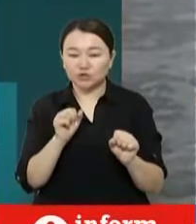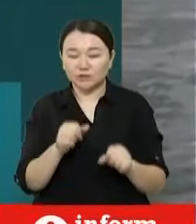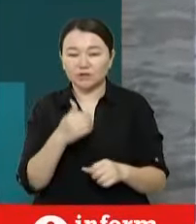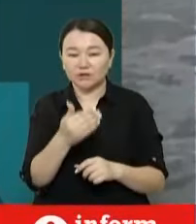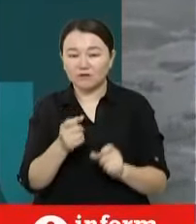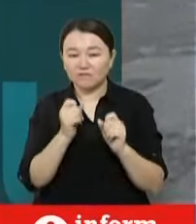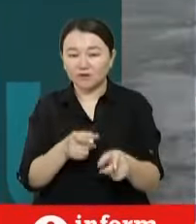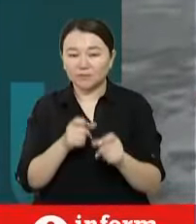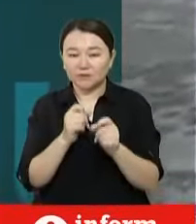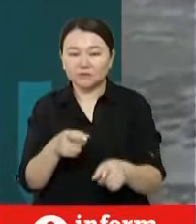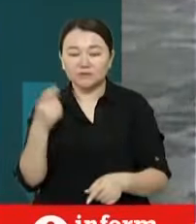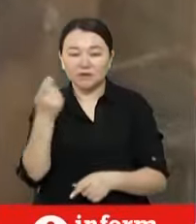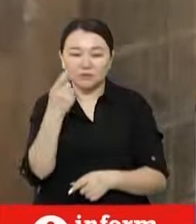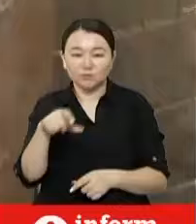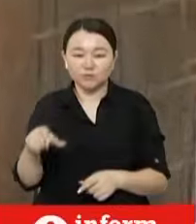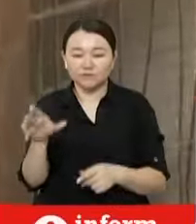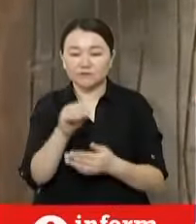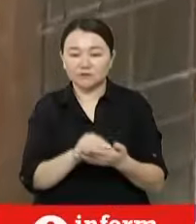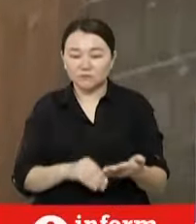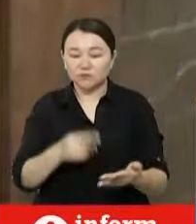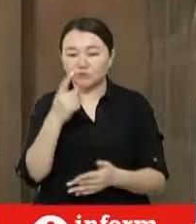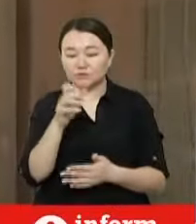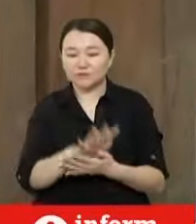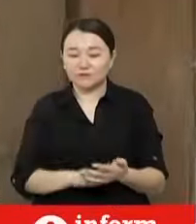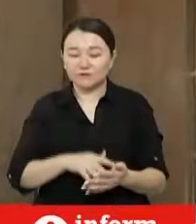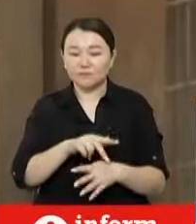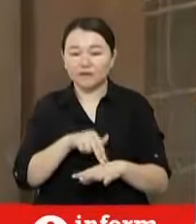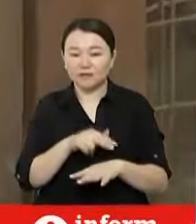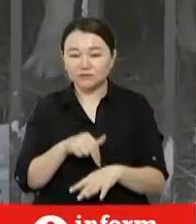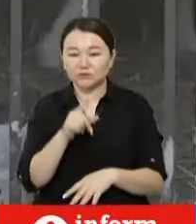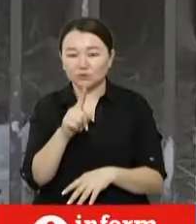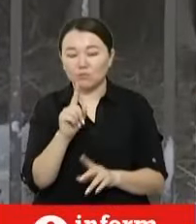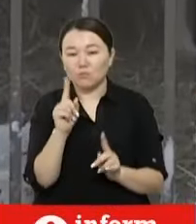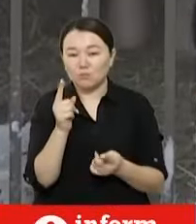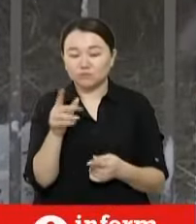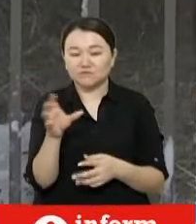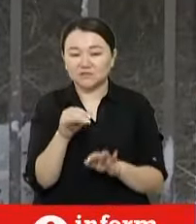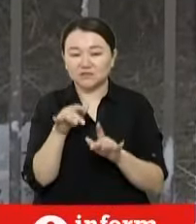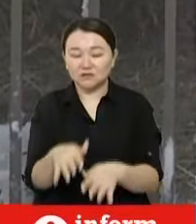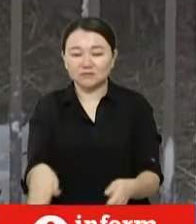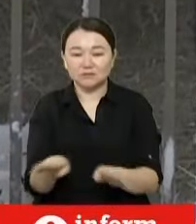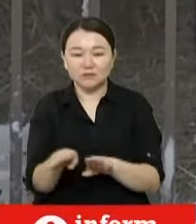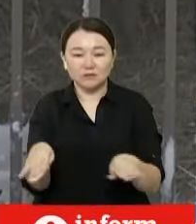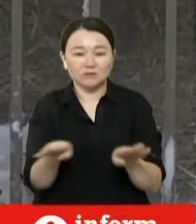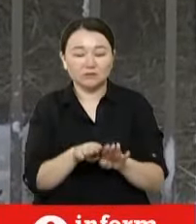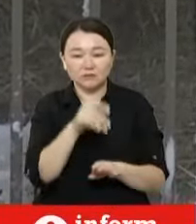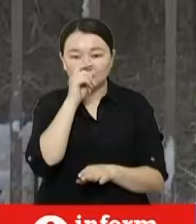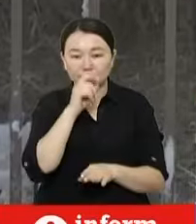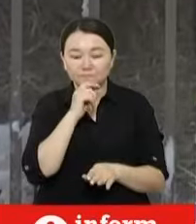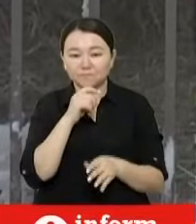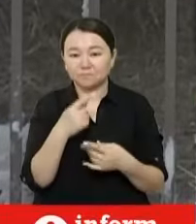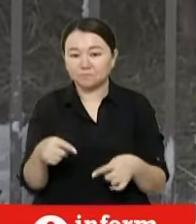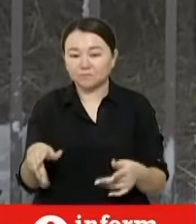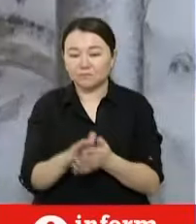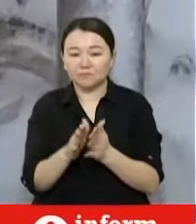их выбрасывают владельцы Они уже написали сотни заявлений в полицию но почему-то все дела закрываются По непонятным иным